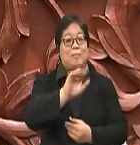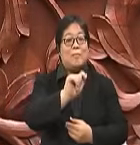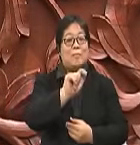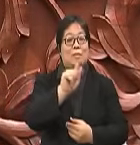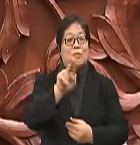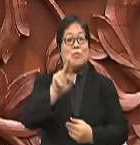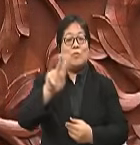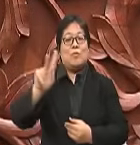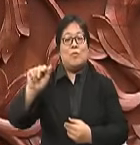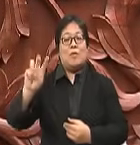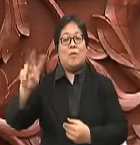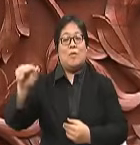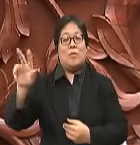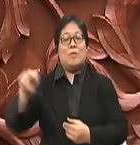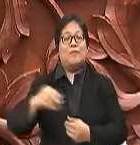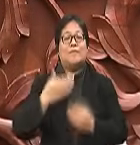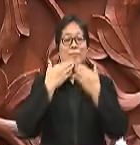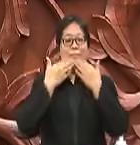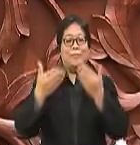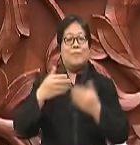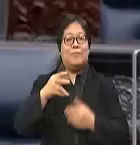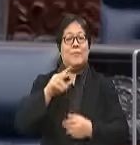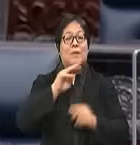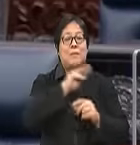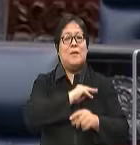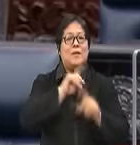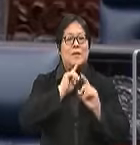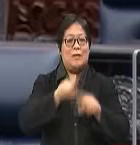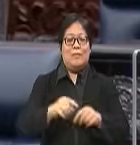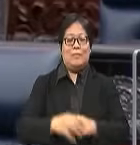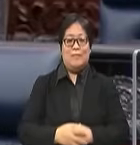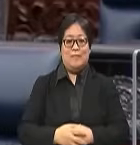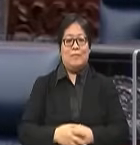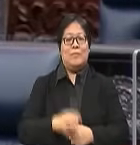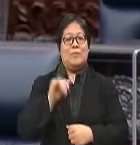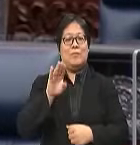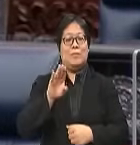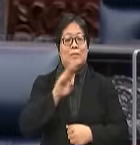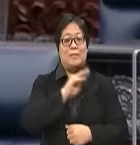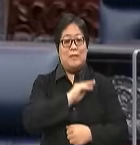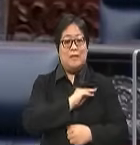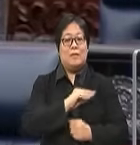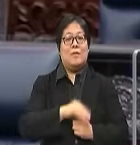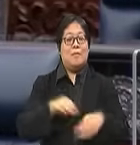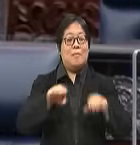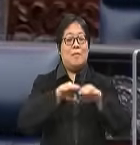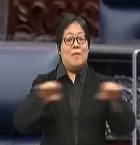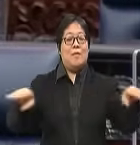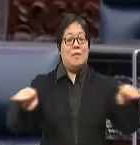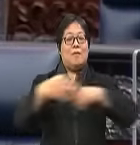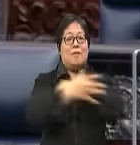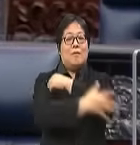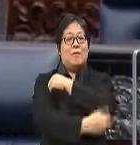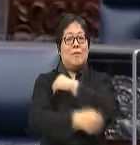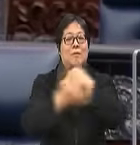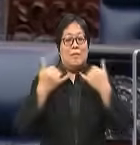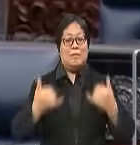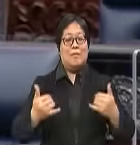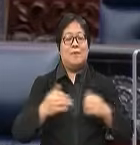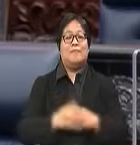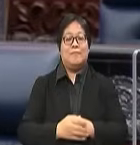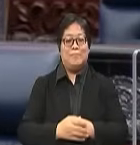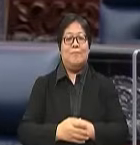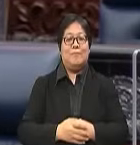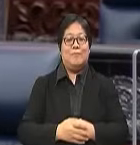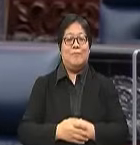awan Ken kasih yang dapat mencetak jawaban info menteri Flores pendapatan garis kemiskinan kini berada